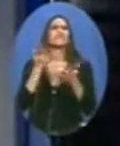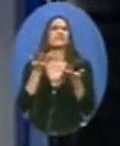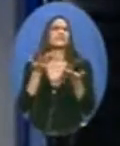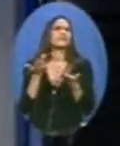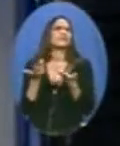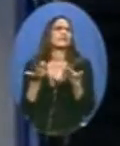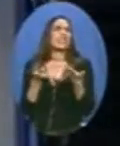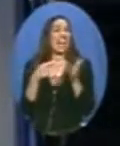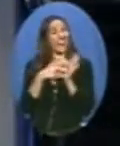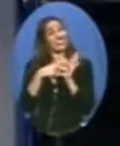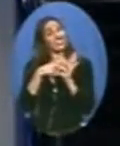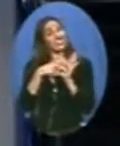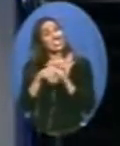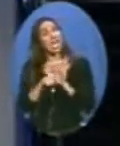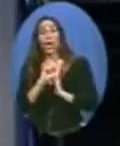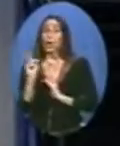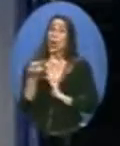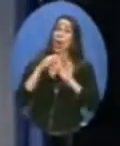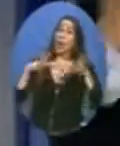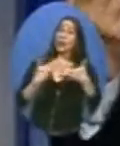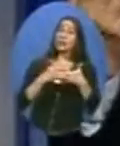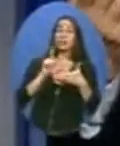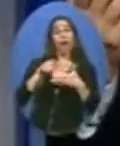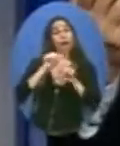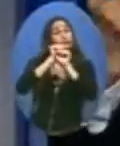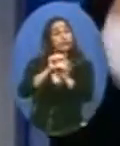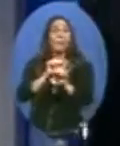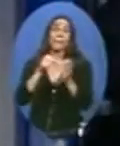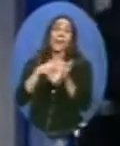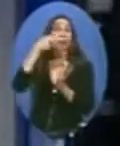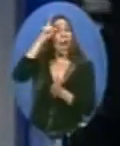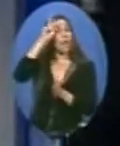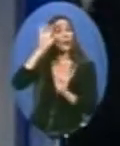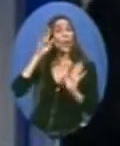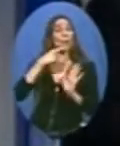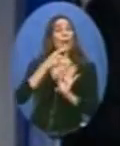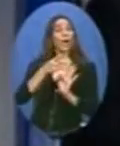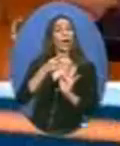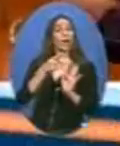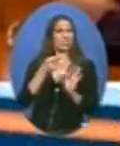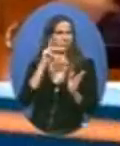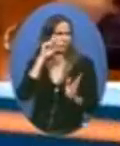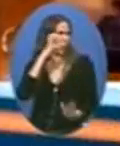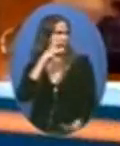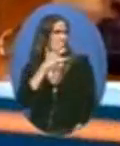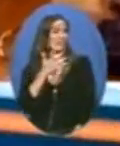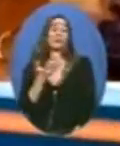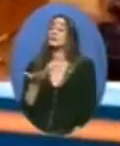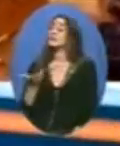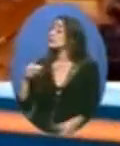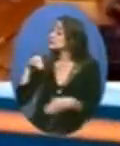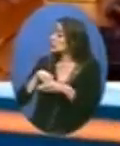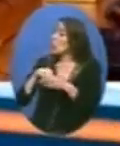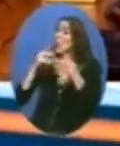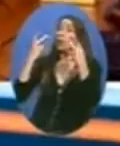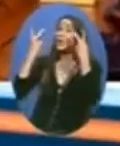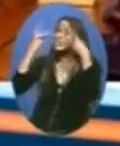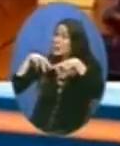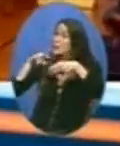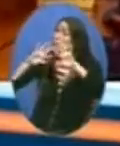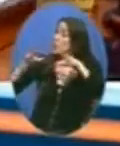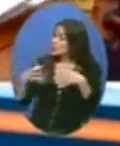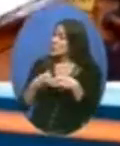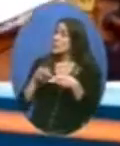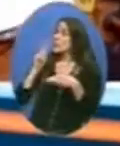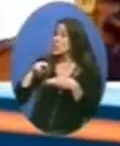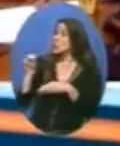אז לפי זה כל הקואליציה צריכה להצביע כי הליכוד רוצה. א', זה מה שקורה, אבל במסגרת הסכמים קואליציוניים יש נושאים